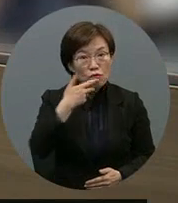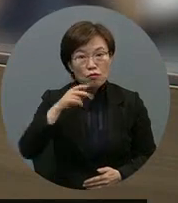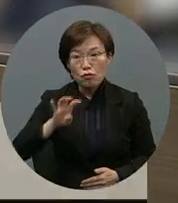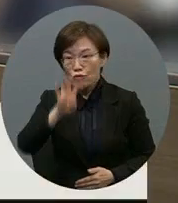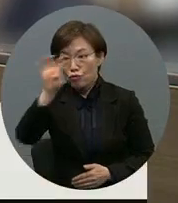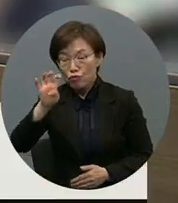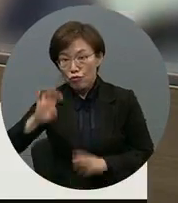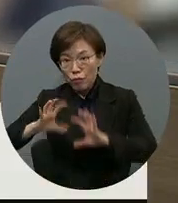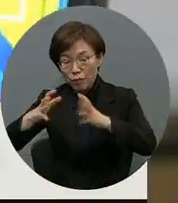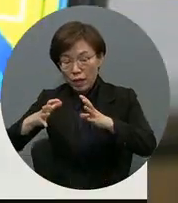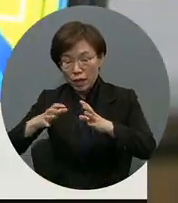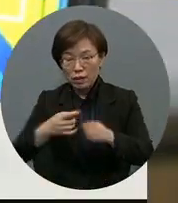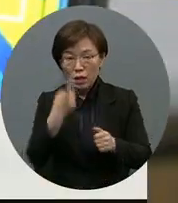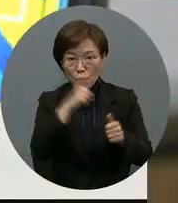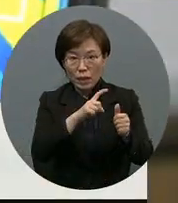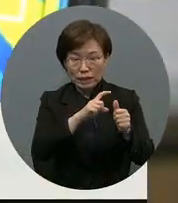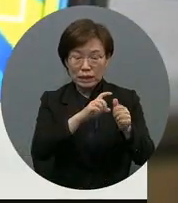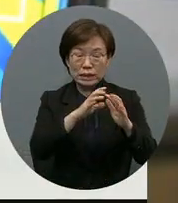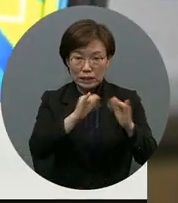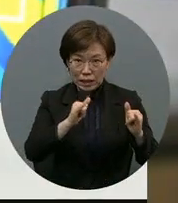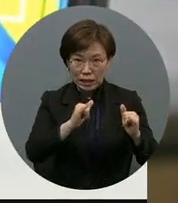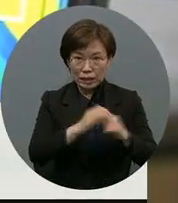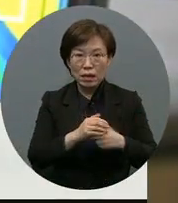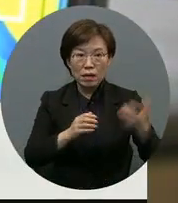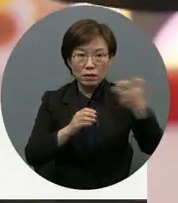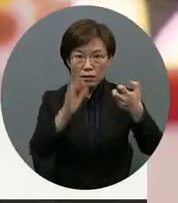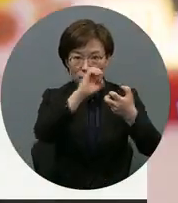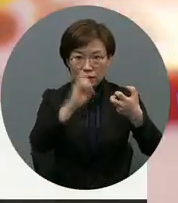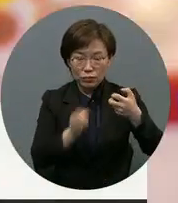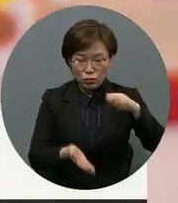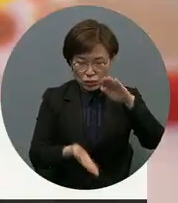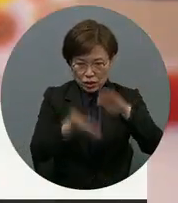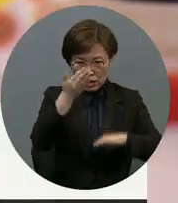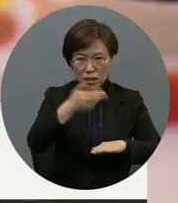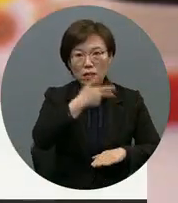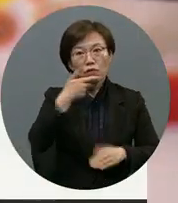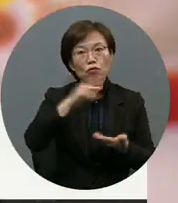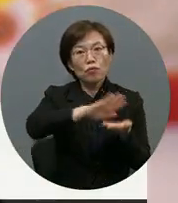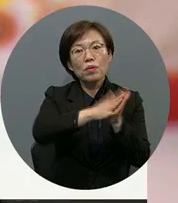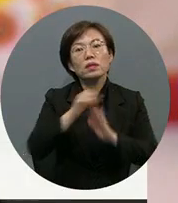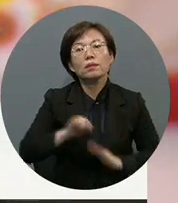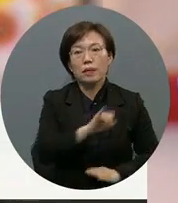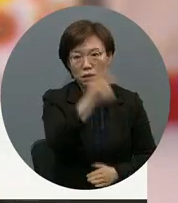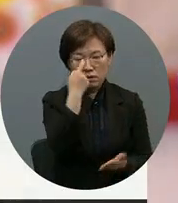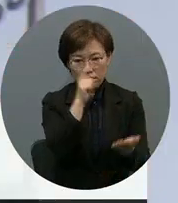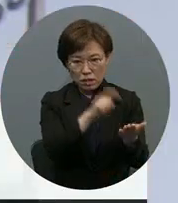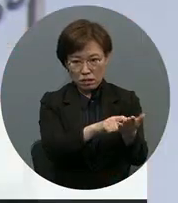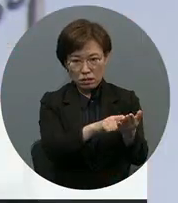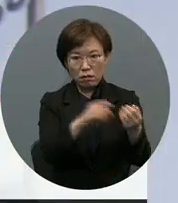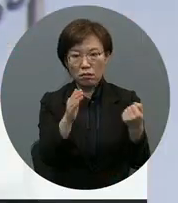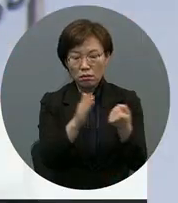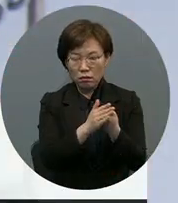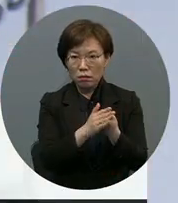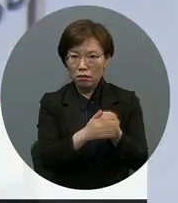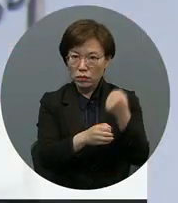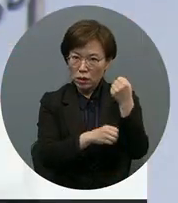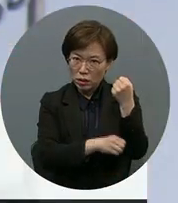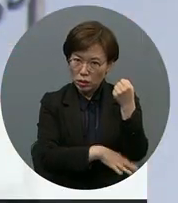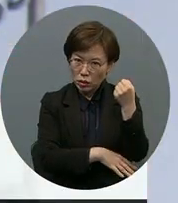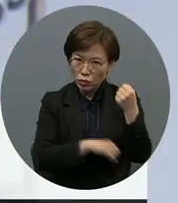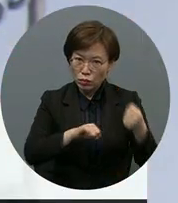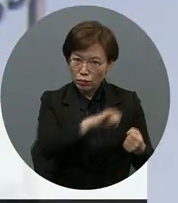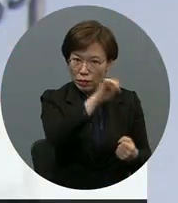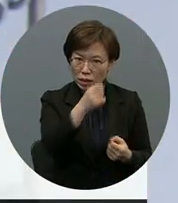국가들에서는 확진 자 중 70% 이상에서 영국 빨 변이 바이러스가 발견되자 변이 바이러스가 기존의 바이러스 를